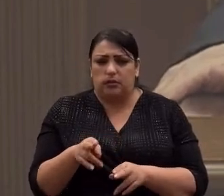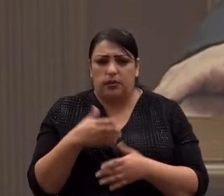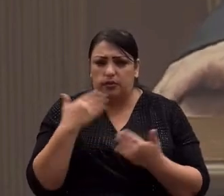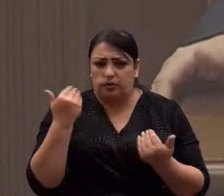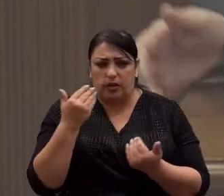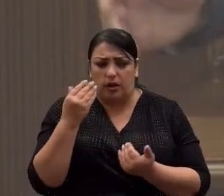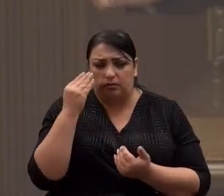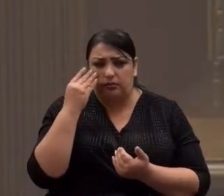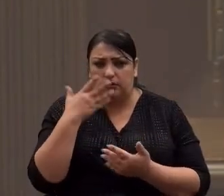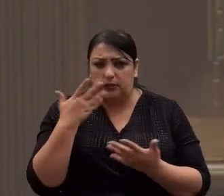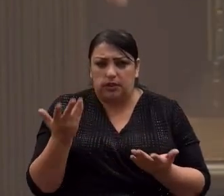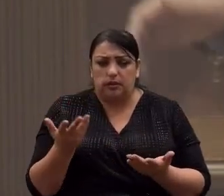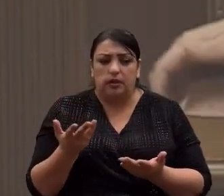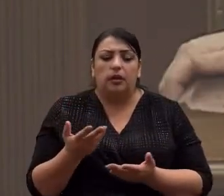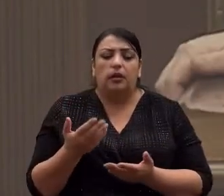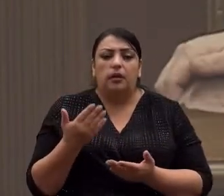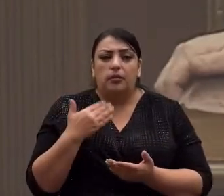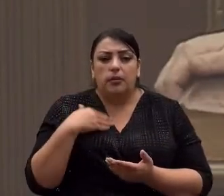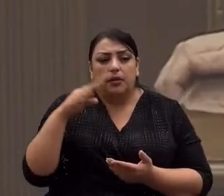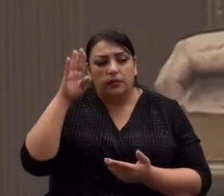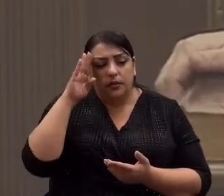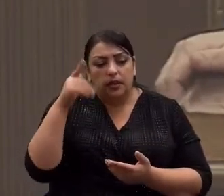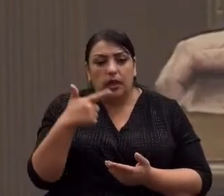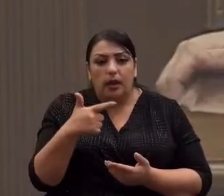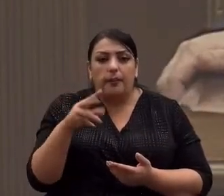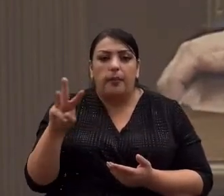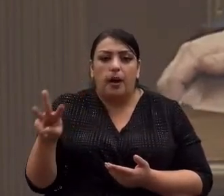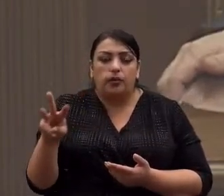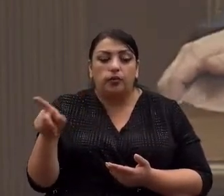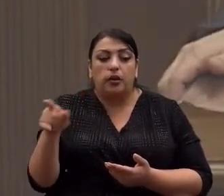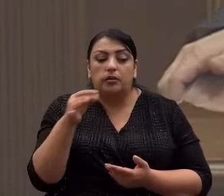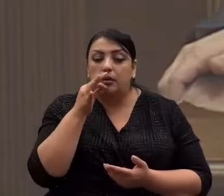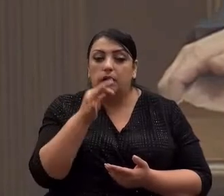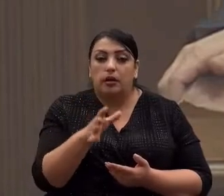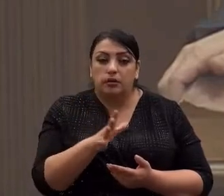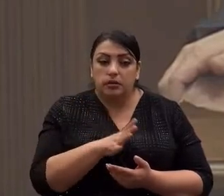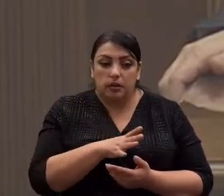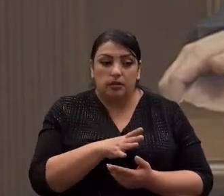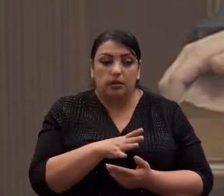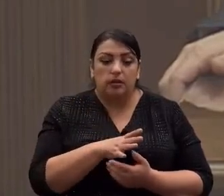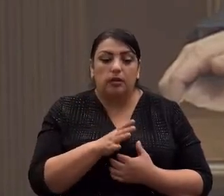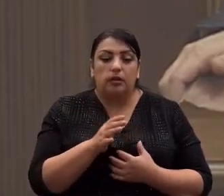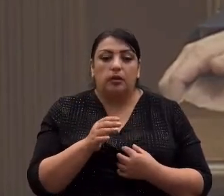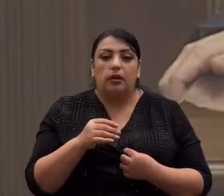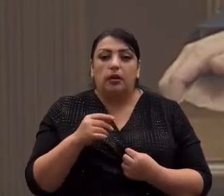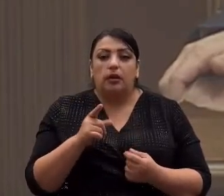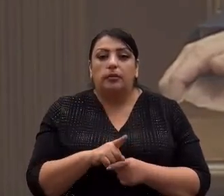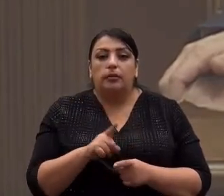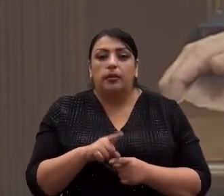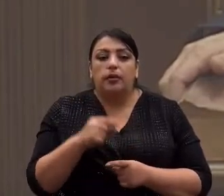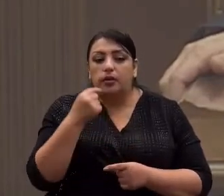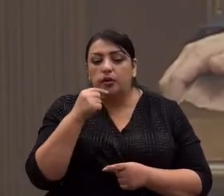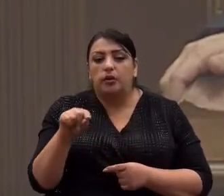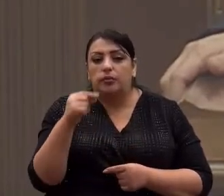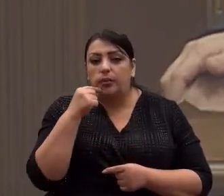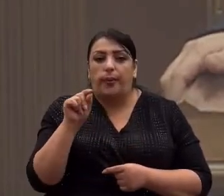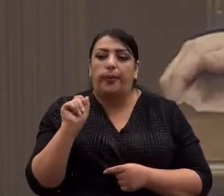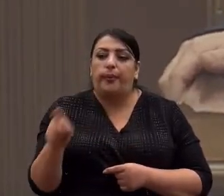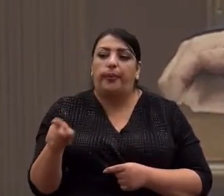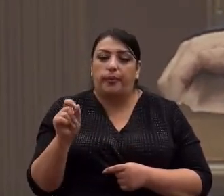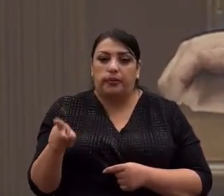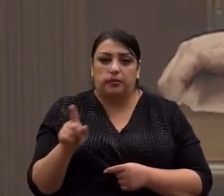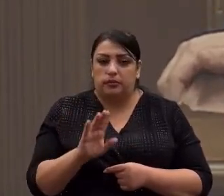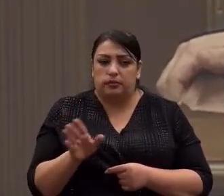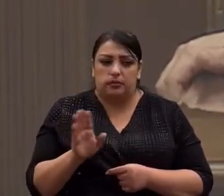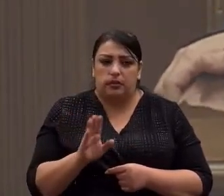անմտություն։ Պարոն մեր գործընկերը Գեղան Մանուկյանը ասես, այսպես շեմուշկի պես չրթում են, չէ,